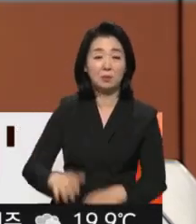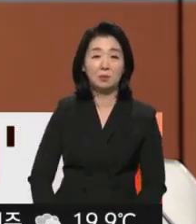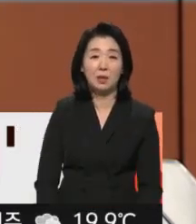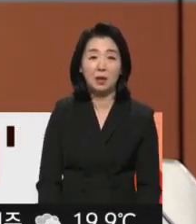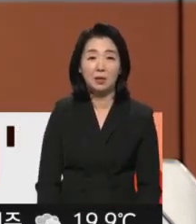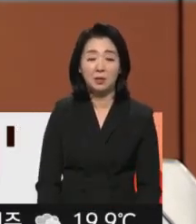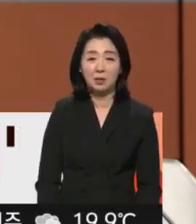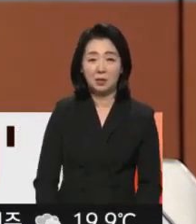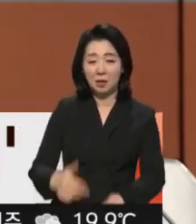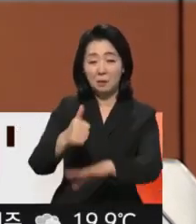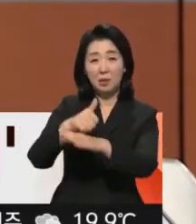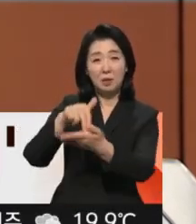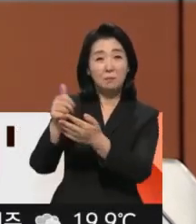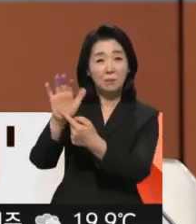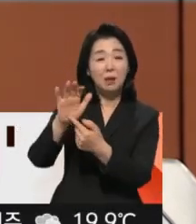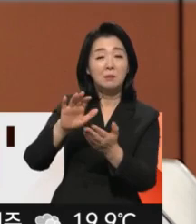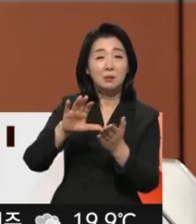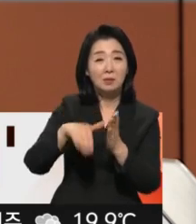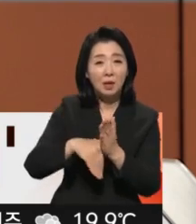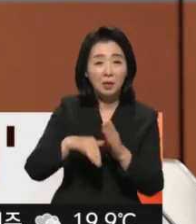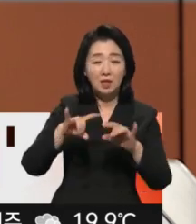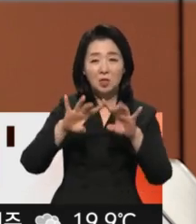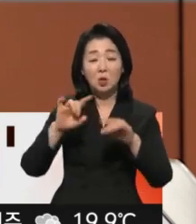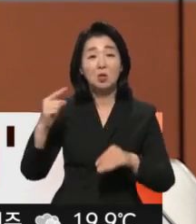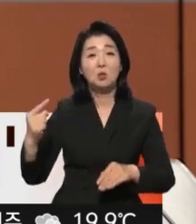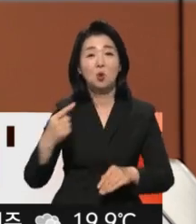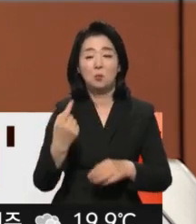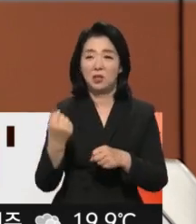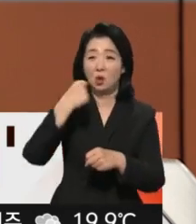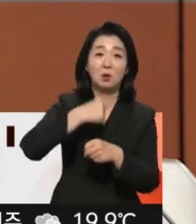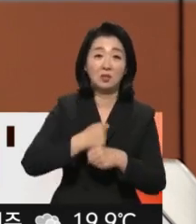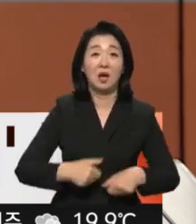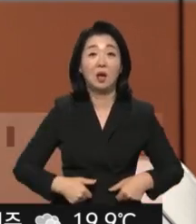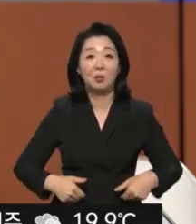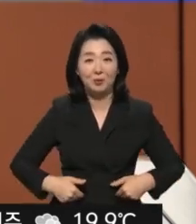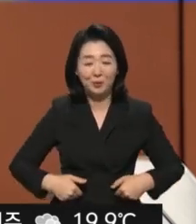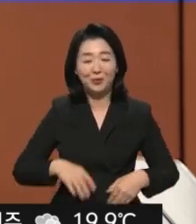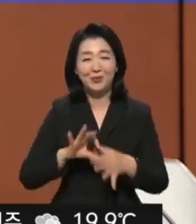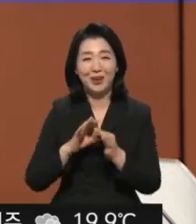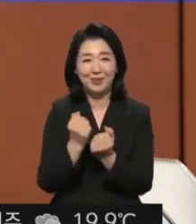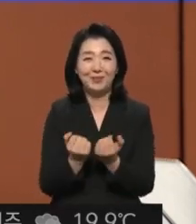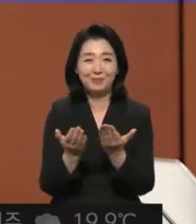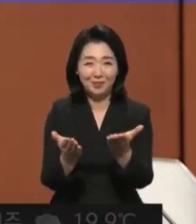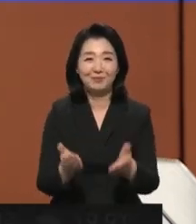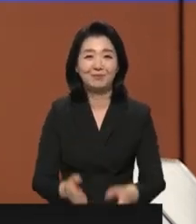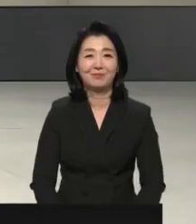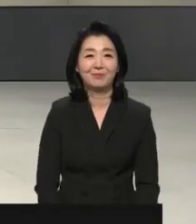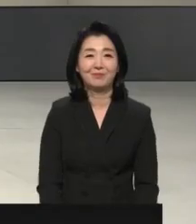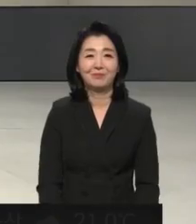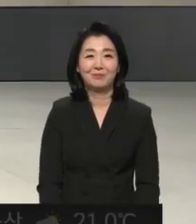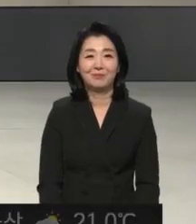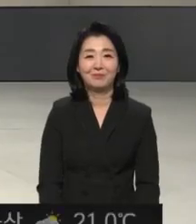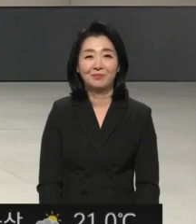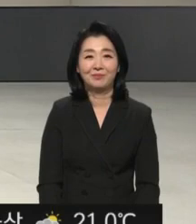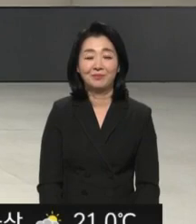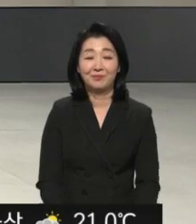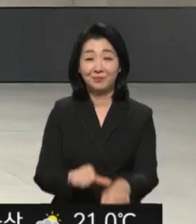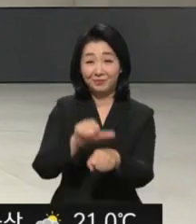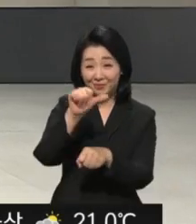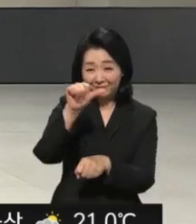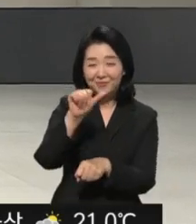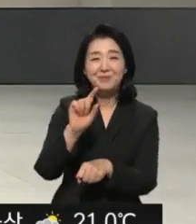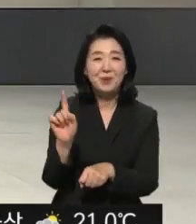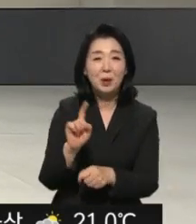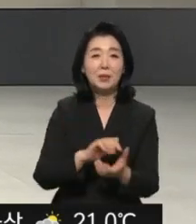마지막 입장문에 전기요금의 정상화를 강조했는데요. 관련 소식을 유한울 체커가 정리했습니다. 네, 5시